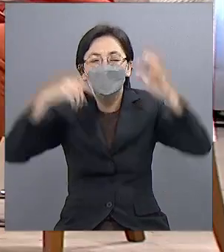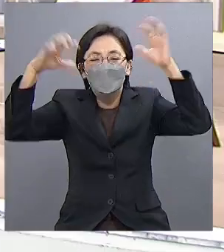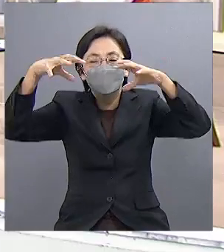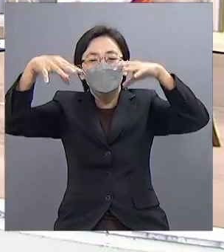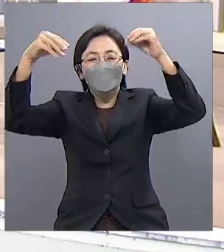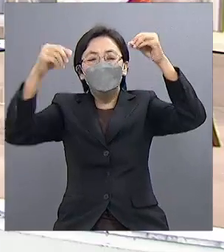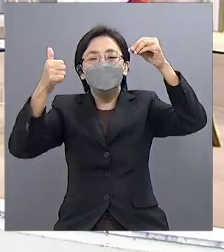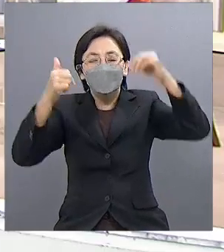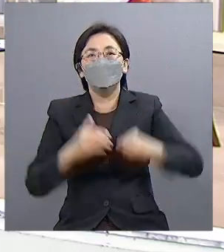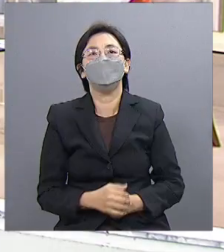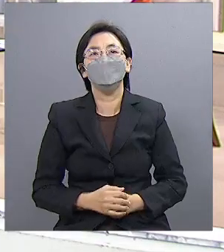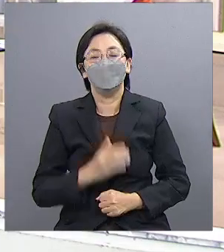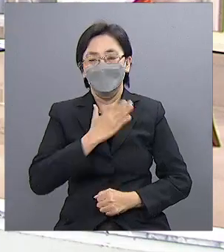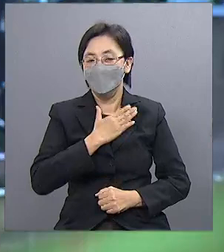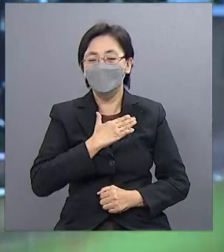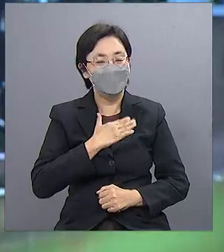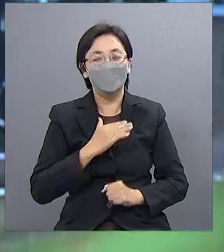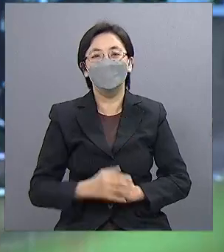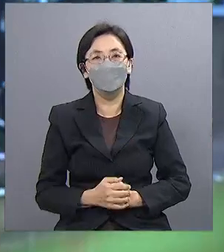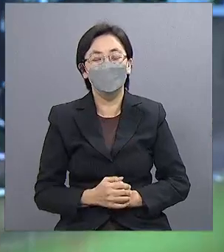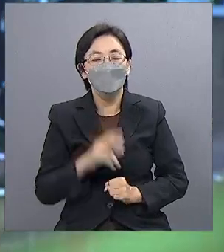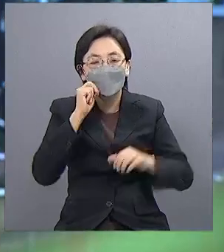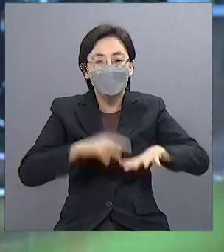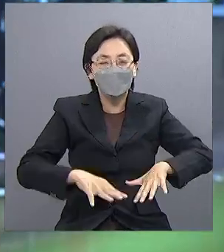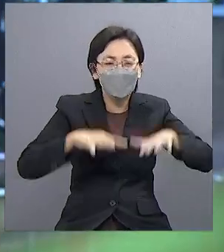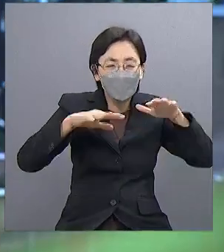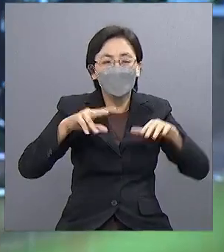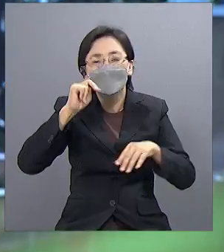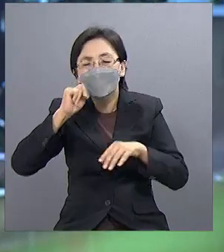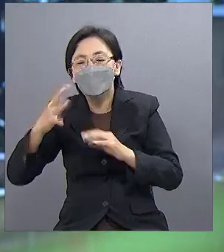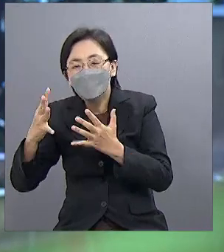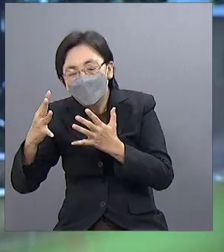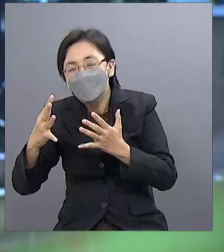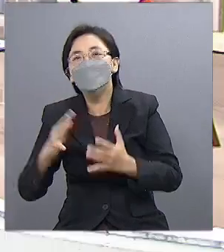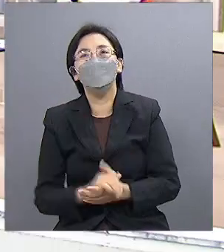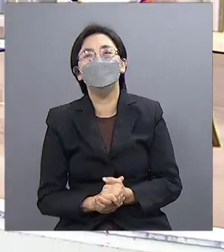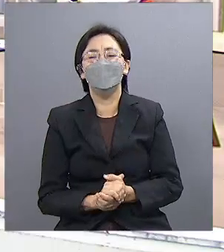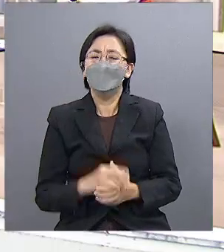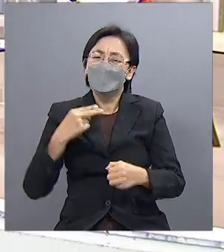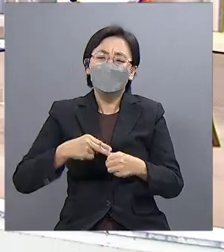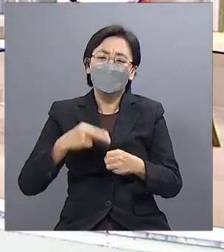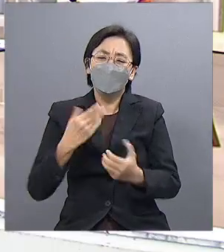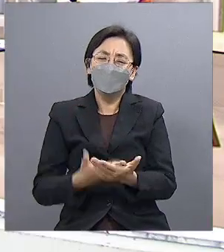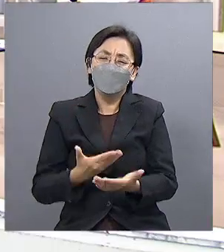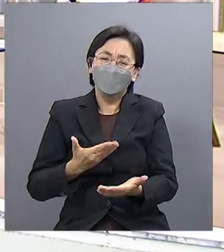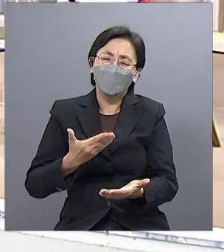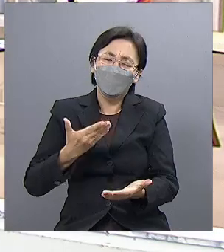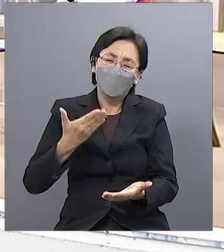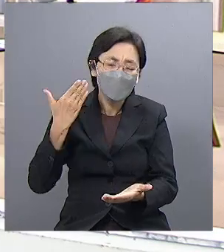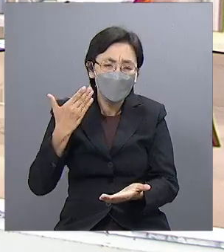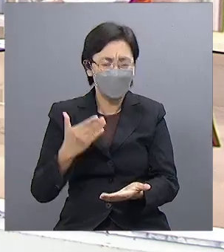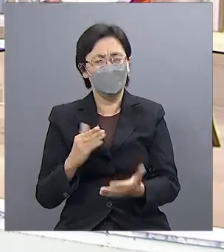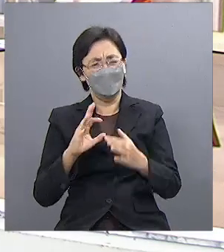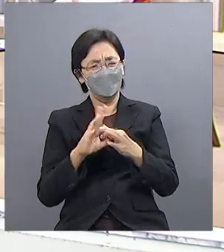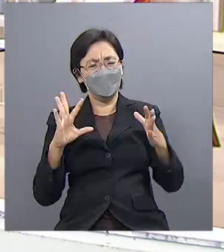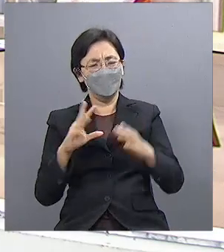รบพี่ที่หนาแน่จะน้ำทร่วมหรอน้ำแงน้มนแผงแผงไม่เกี่วกัน แต่กไมดทั้งคู่นะคร